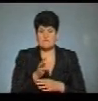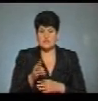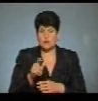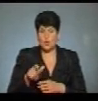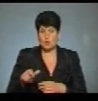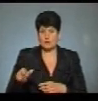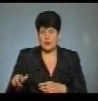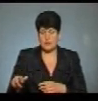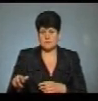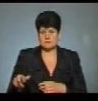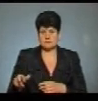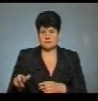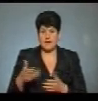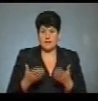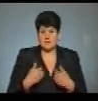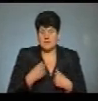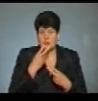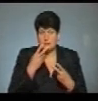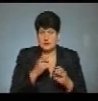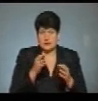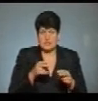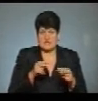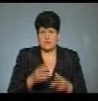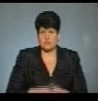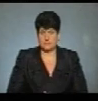людей. Але ми не бачимо жодних свідків.